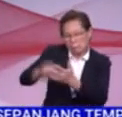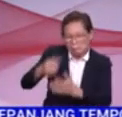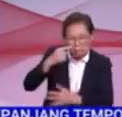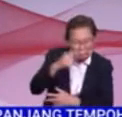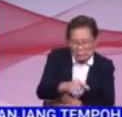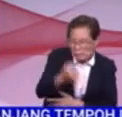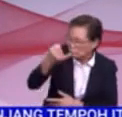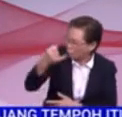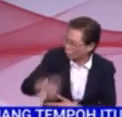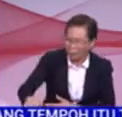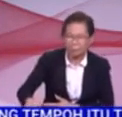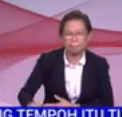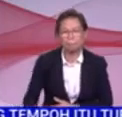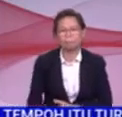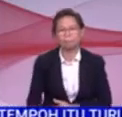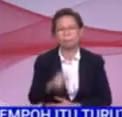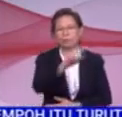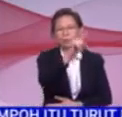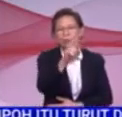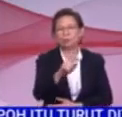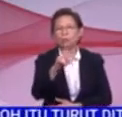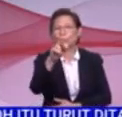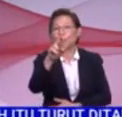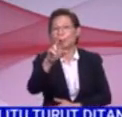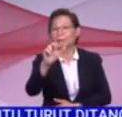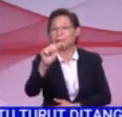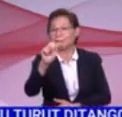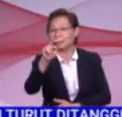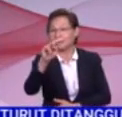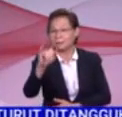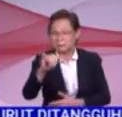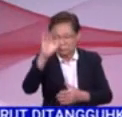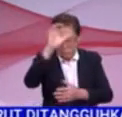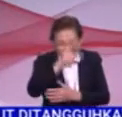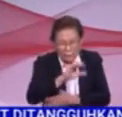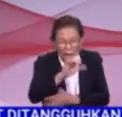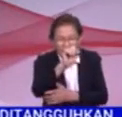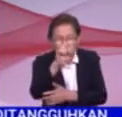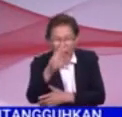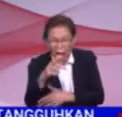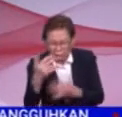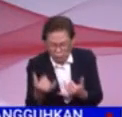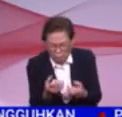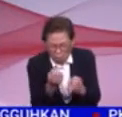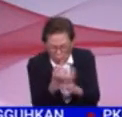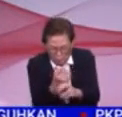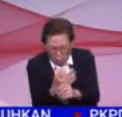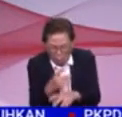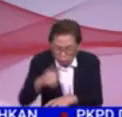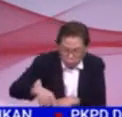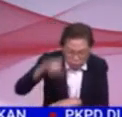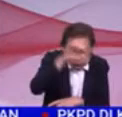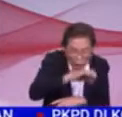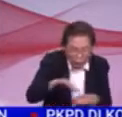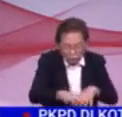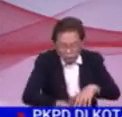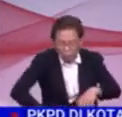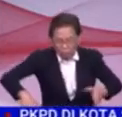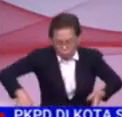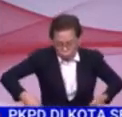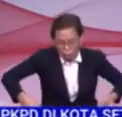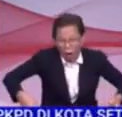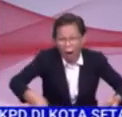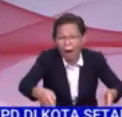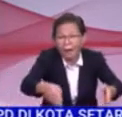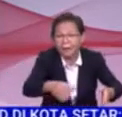ditemukan. Menurut Zulkairani, operasi mencari dan menyelamat SAR giat dijalankan di sekitar kawasan tali air